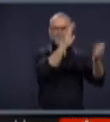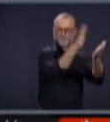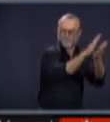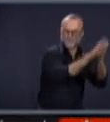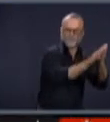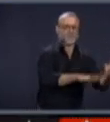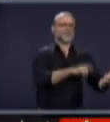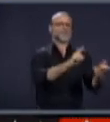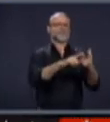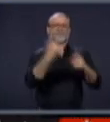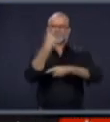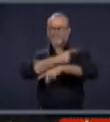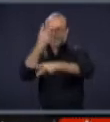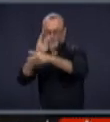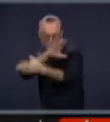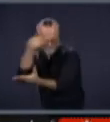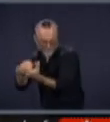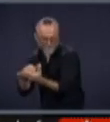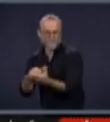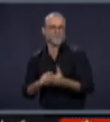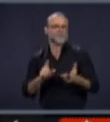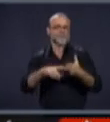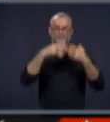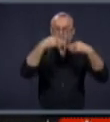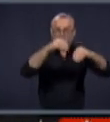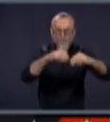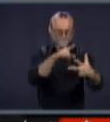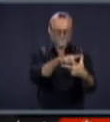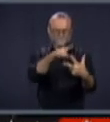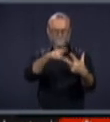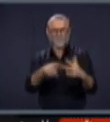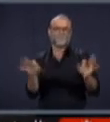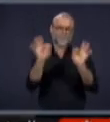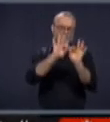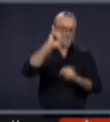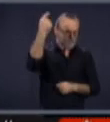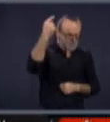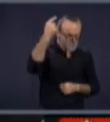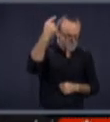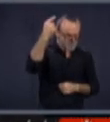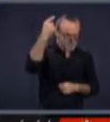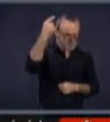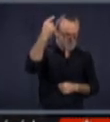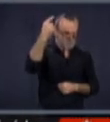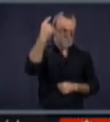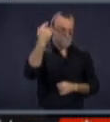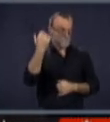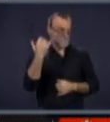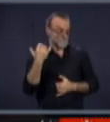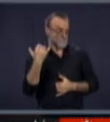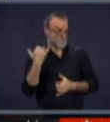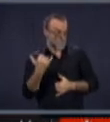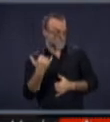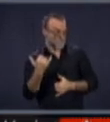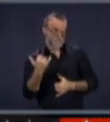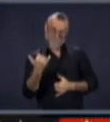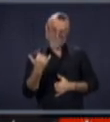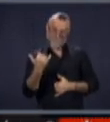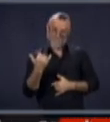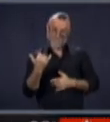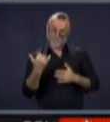régler la question des écoles, des services de garde, des commerces de détail. Mais maintenant, nous